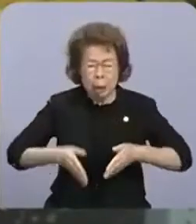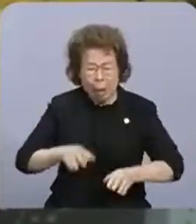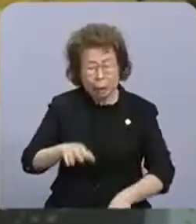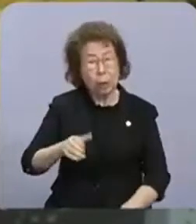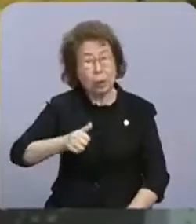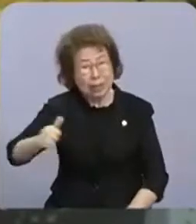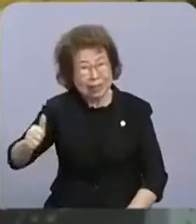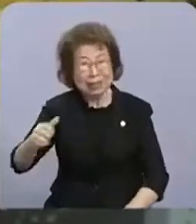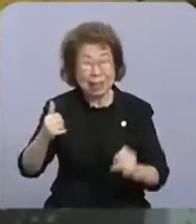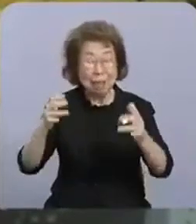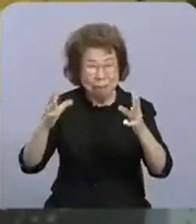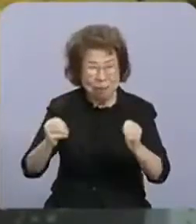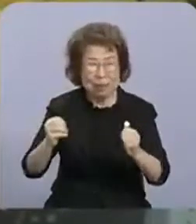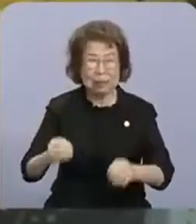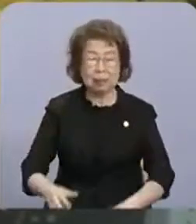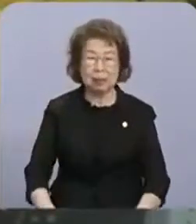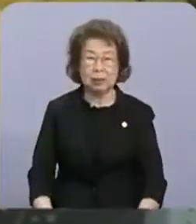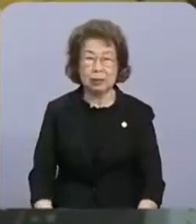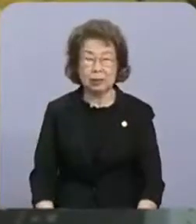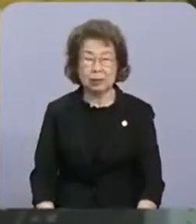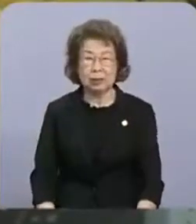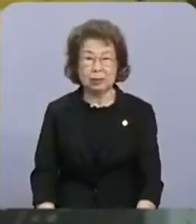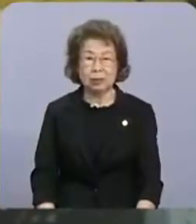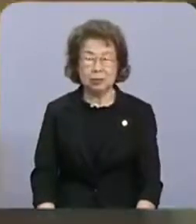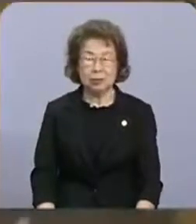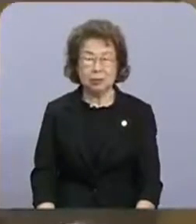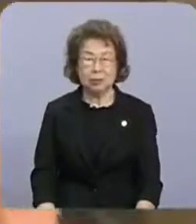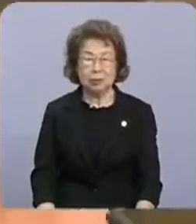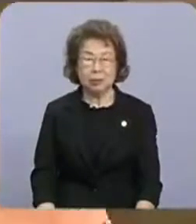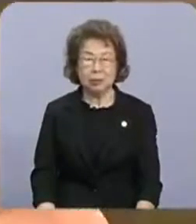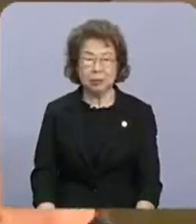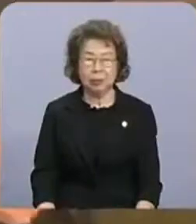향했습니다. 최위지 기자의 보도입니다.